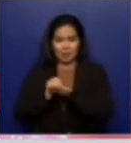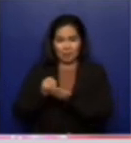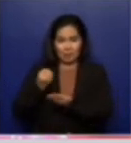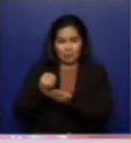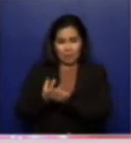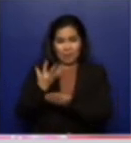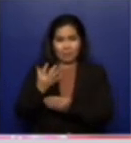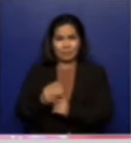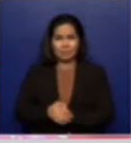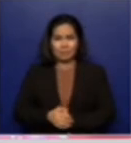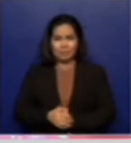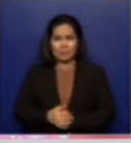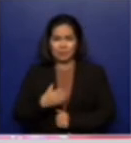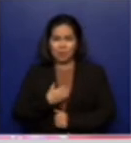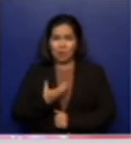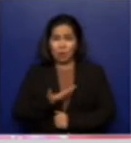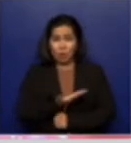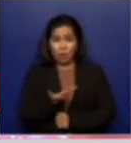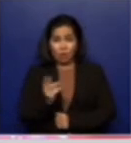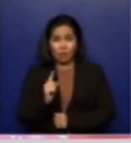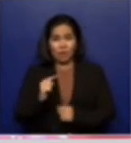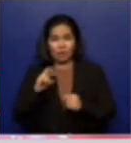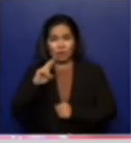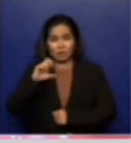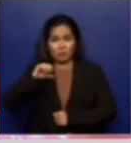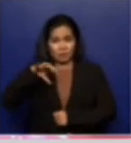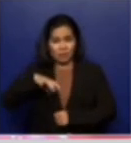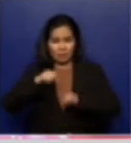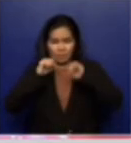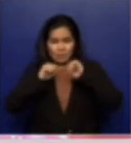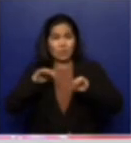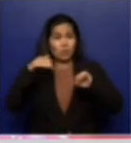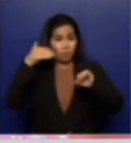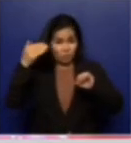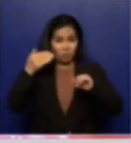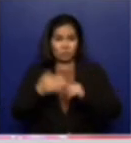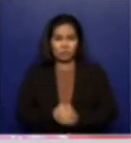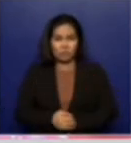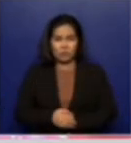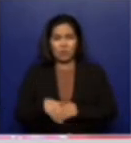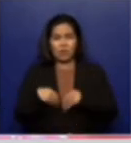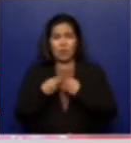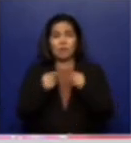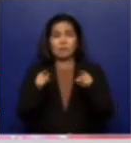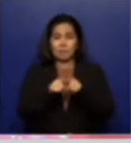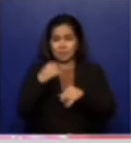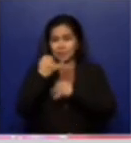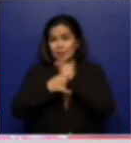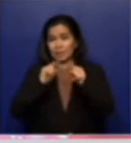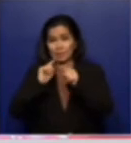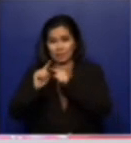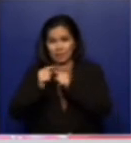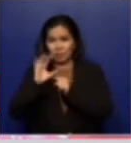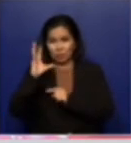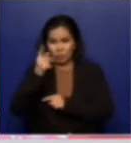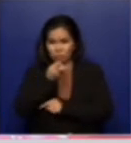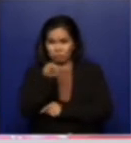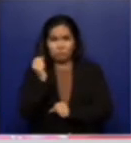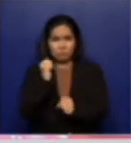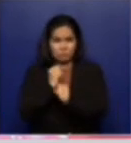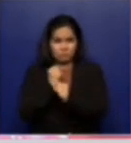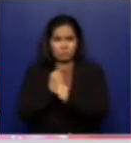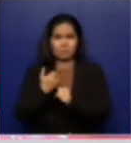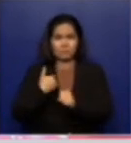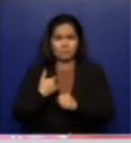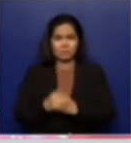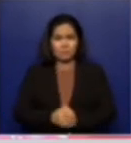งต้องผ่านความเห็นชอบของรัฐสภาเสียก่อนให้เหมือนกับที่นานาประเทศเขาปฏิบัติกัน